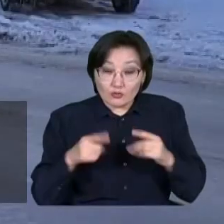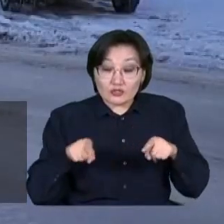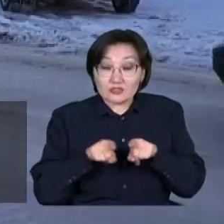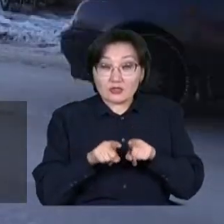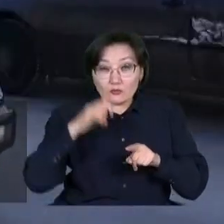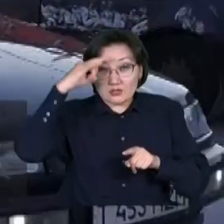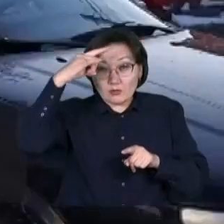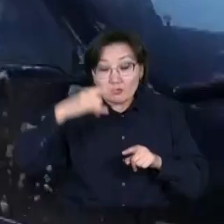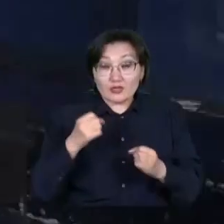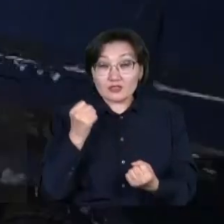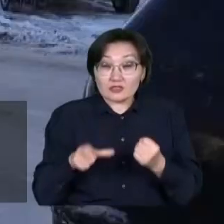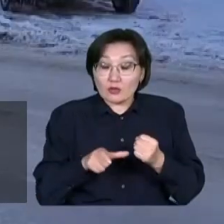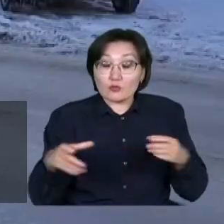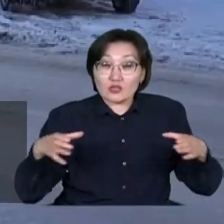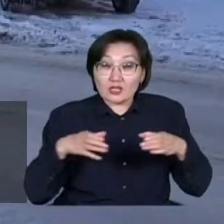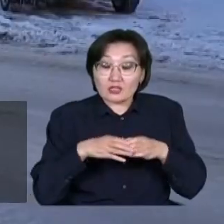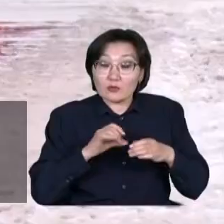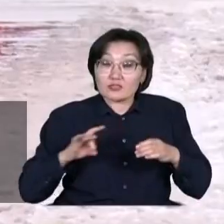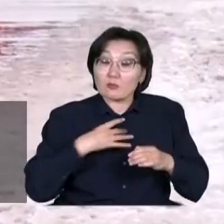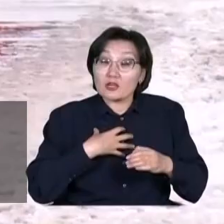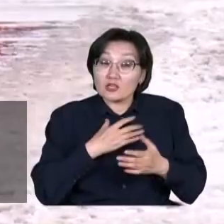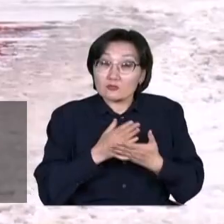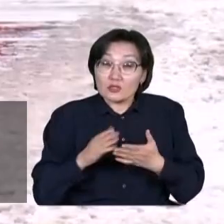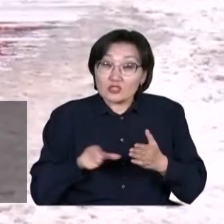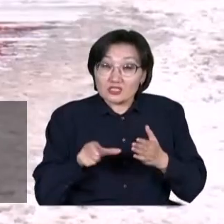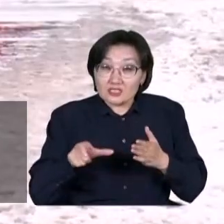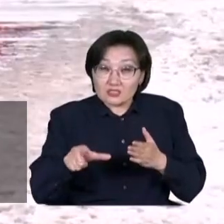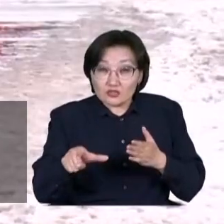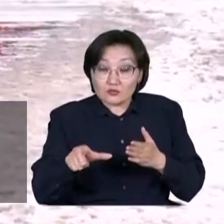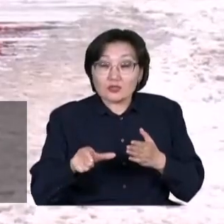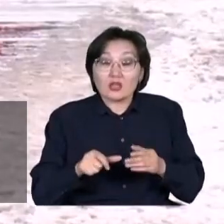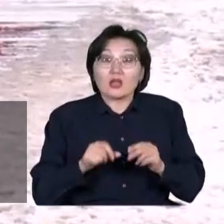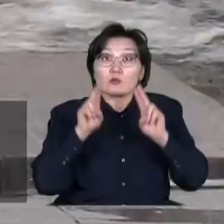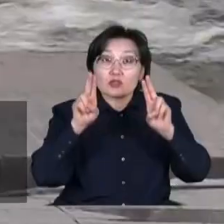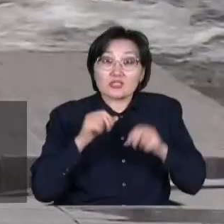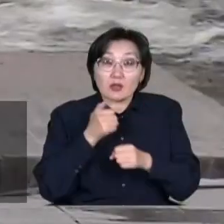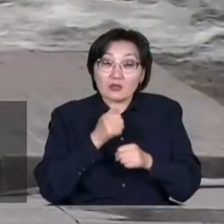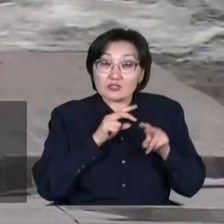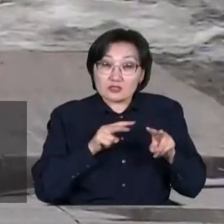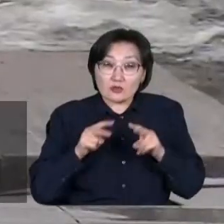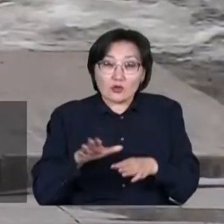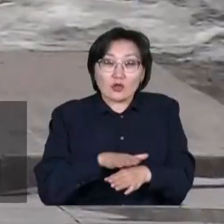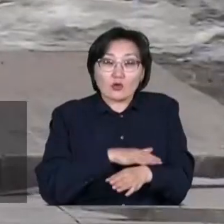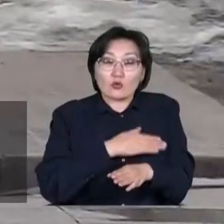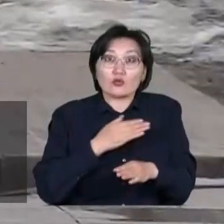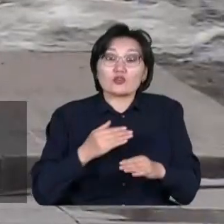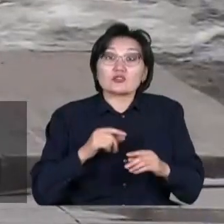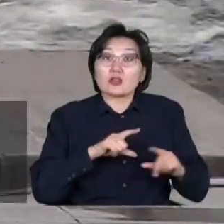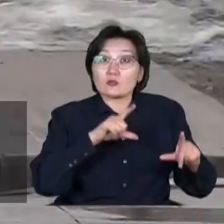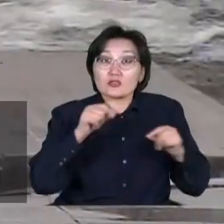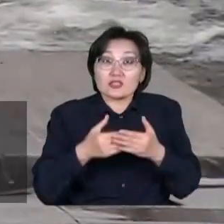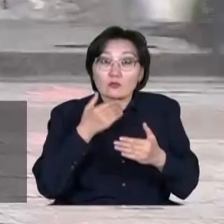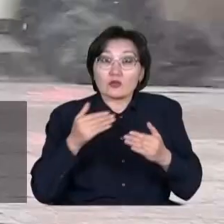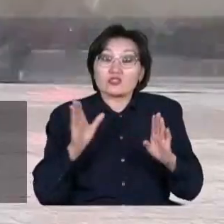орай Қазавтожол ұлттық компаниясы республикалық маңызы бар автожолдарда ережені қатаң сақтап, ұзақ жолға шығар алдында